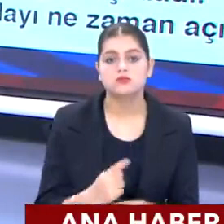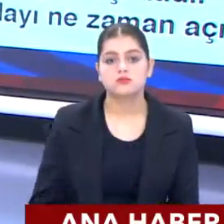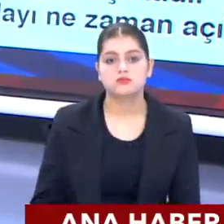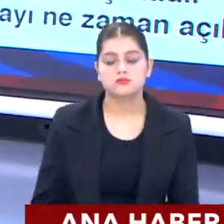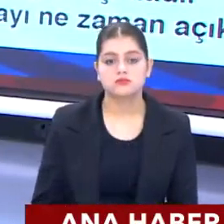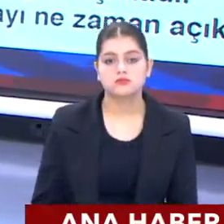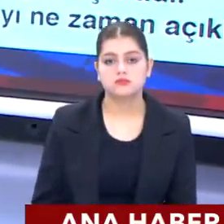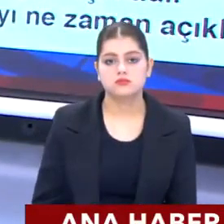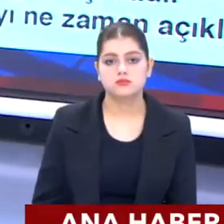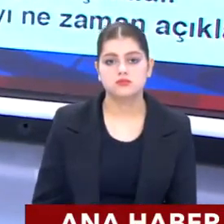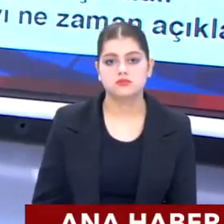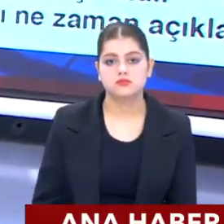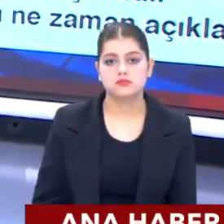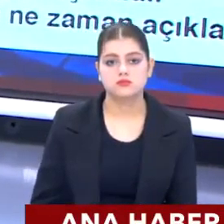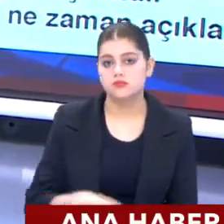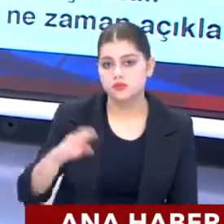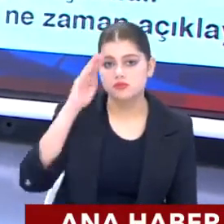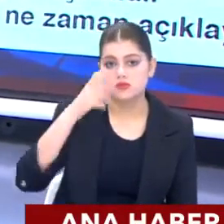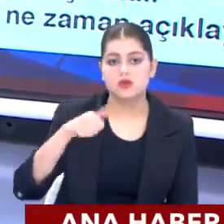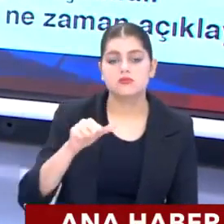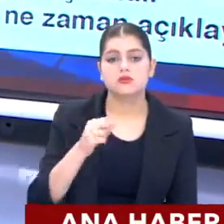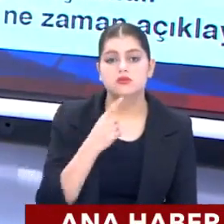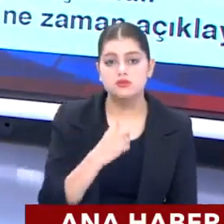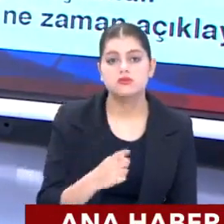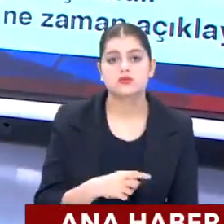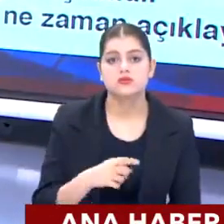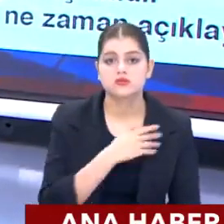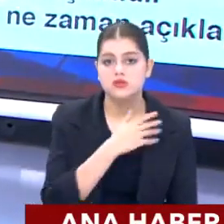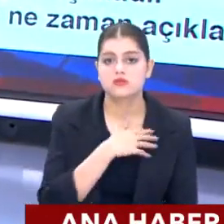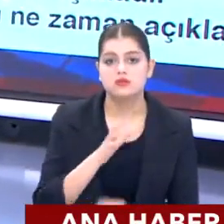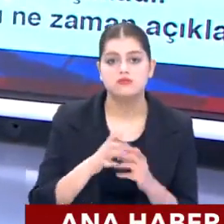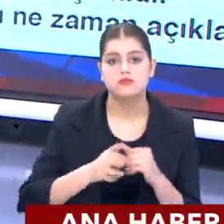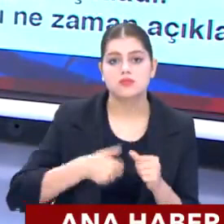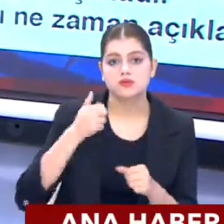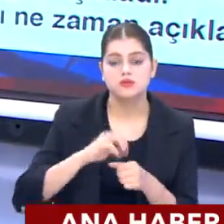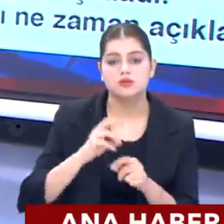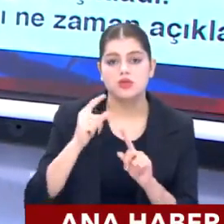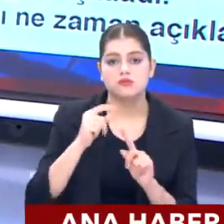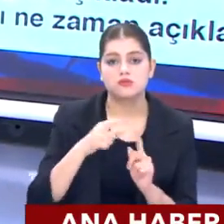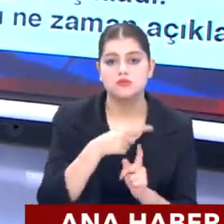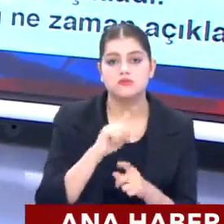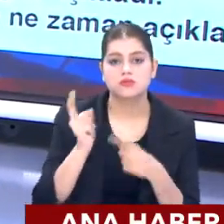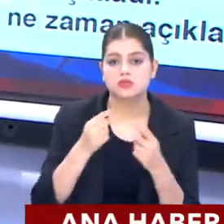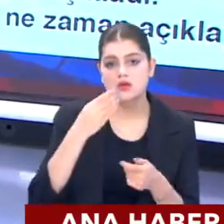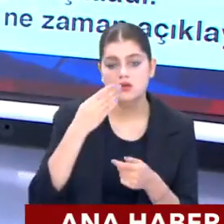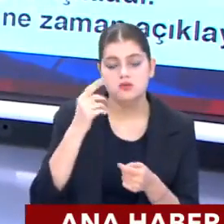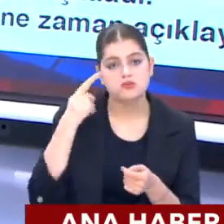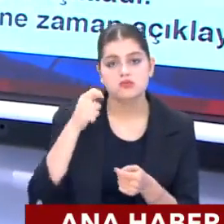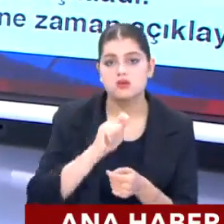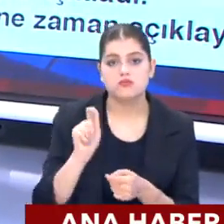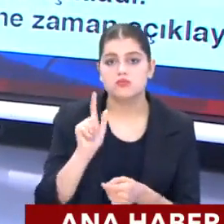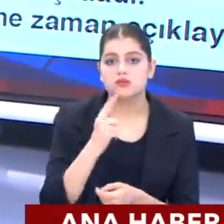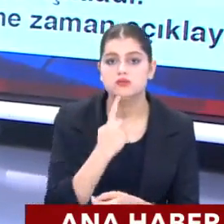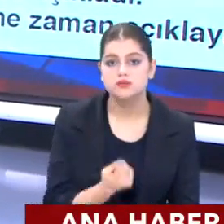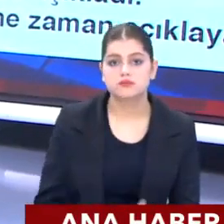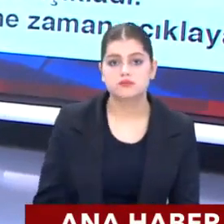Ama yok eğer ben İstanbul'u kaybetmemeliyim diyorsa CHP'nin genel başkanı Hani imamoğlundan başka bir alternatifi pek